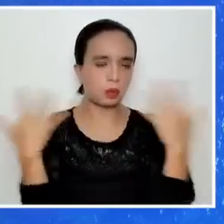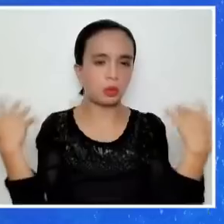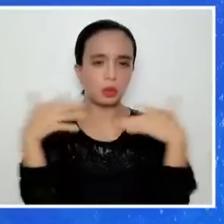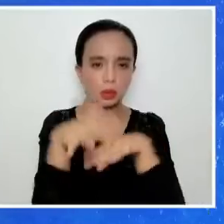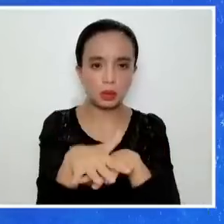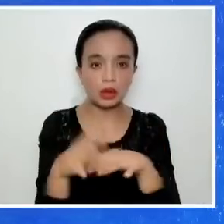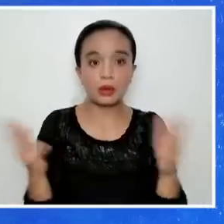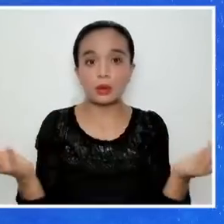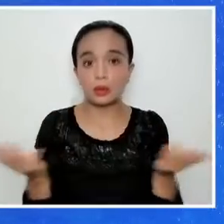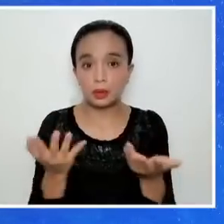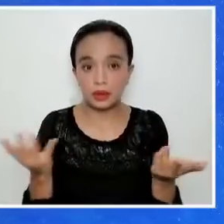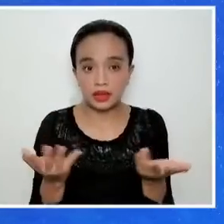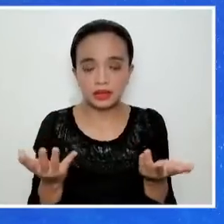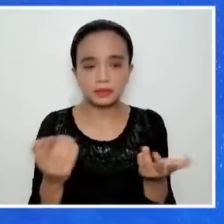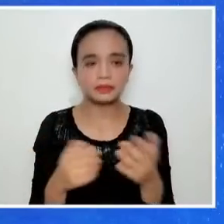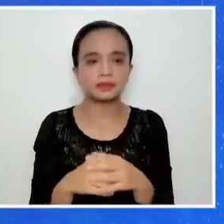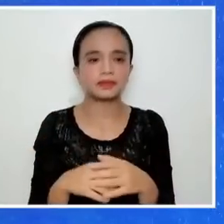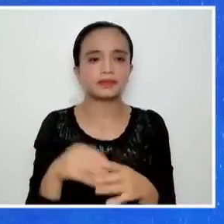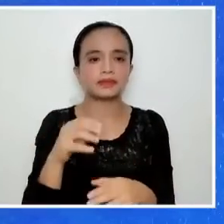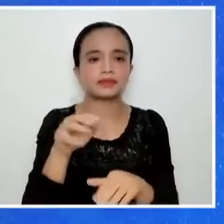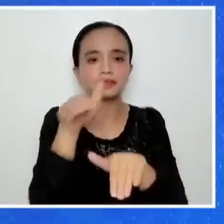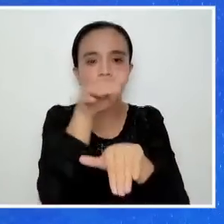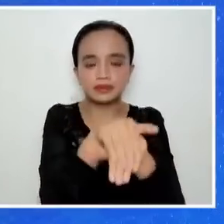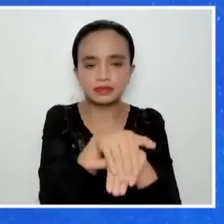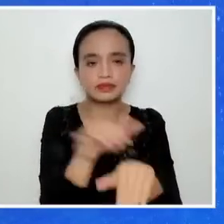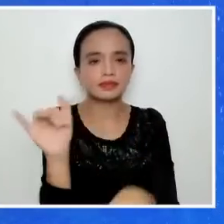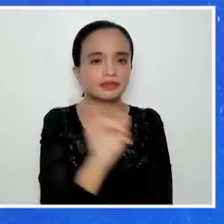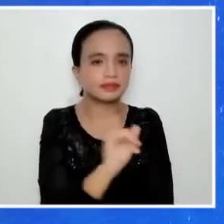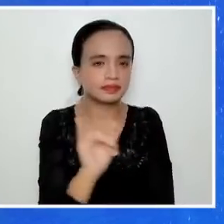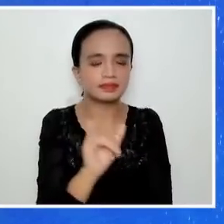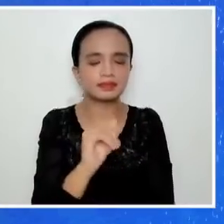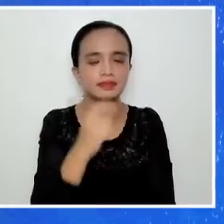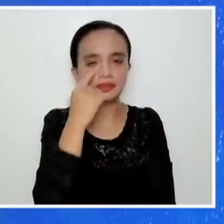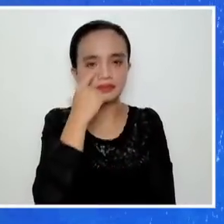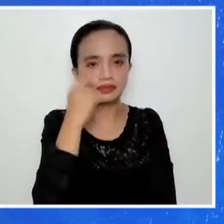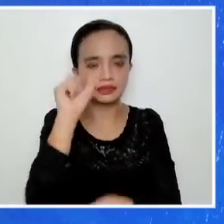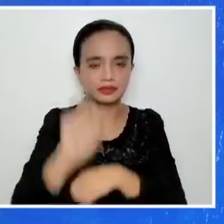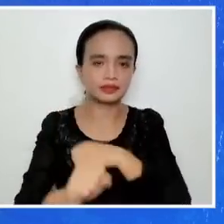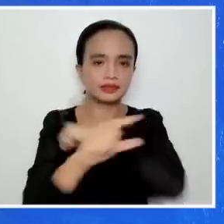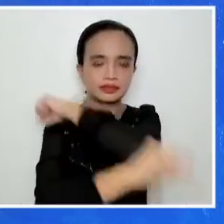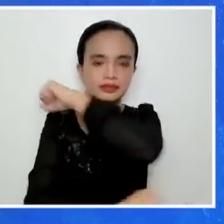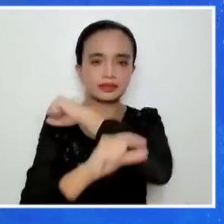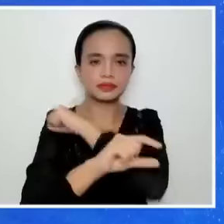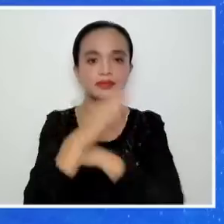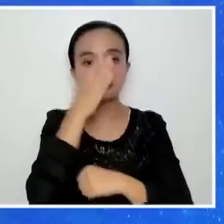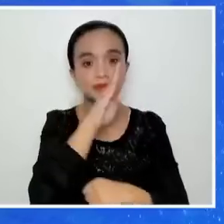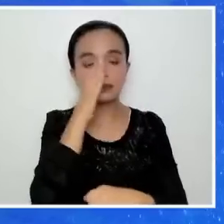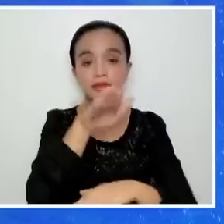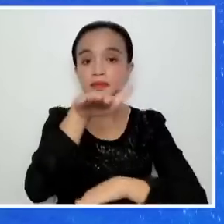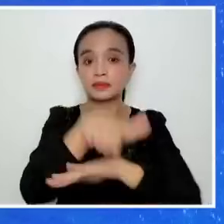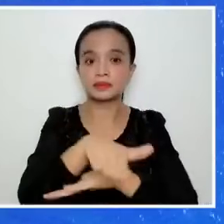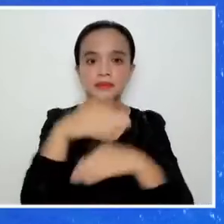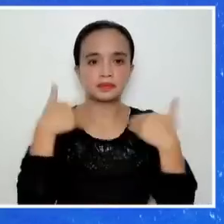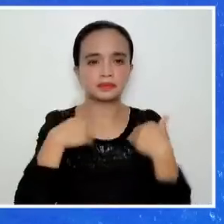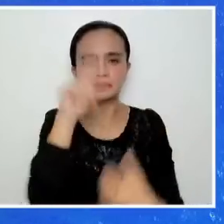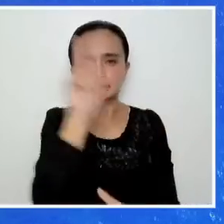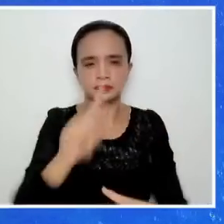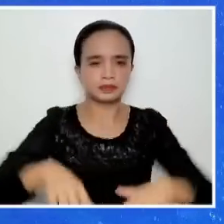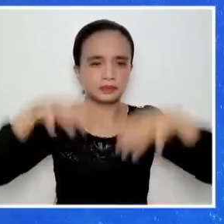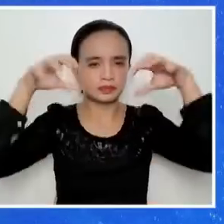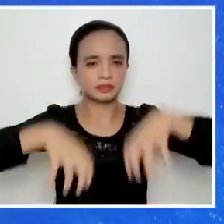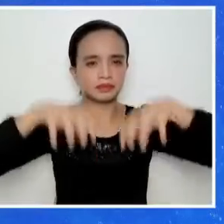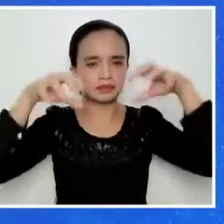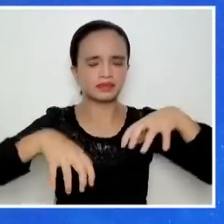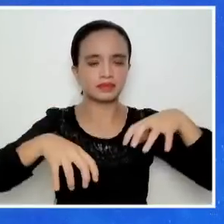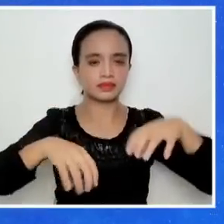sa bahagi ng Mindoro, maging sa Southern Quezon at Bicol Region. Sa hapon, may malakas na thunderstorm dito po sa bahagi ng